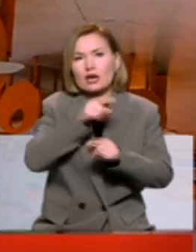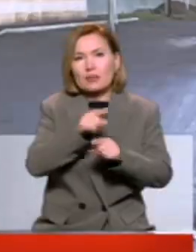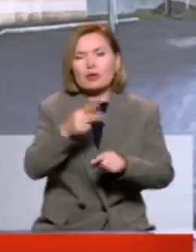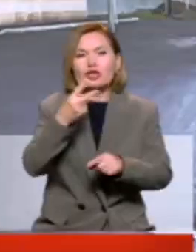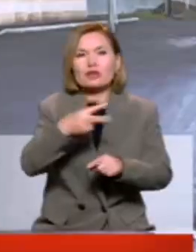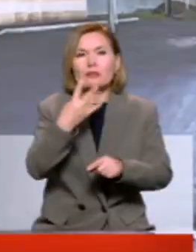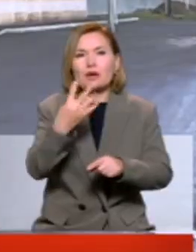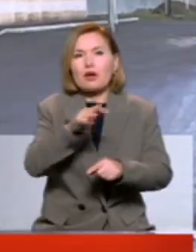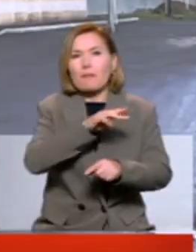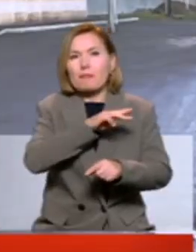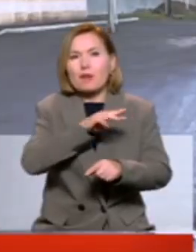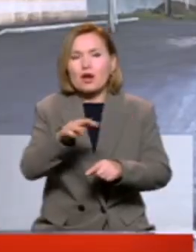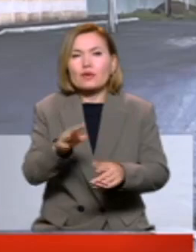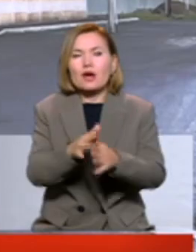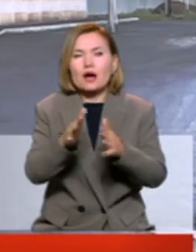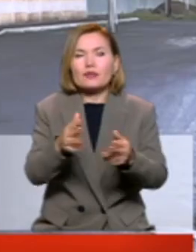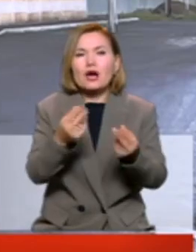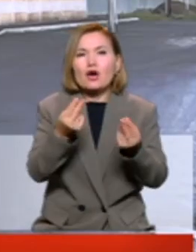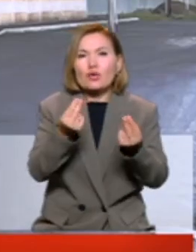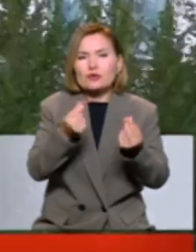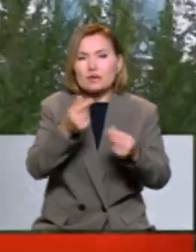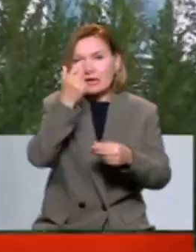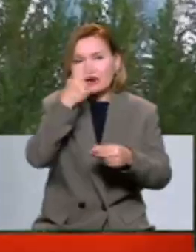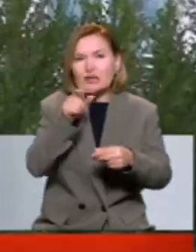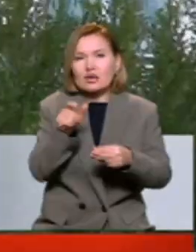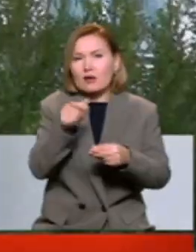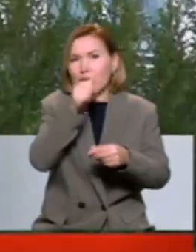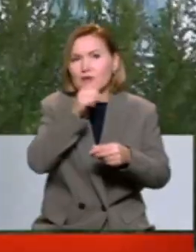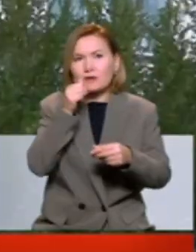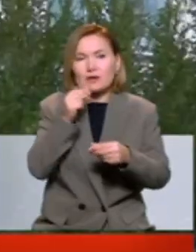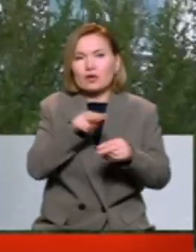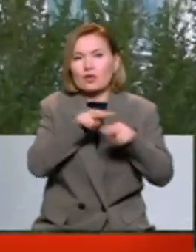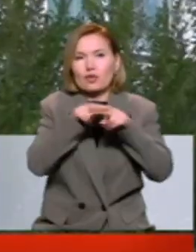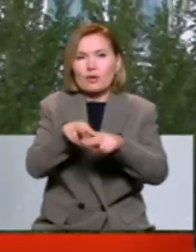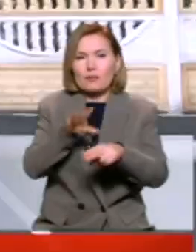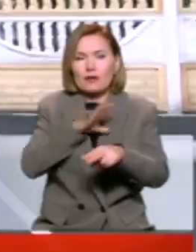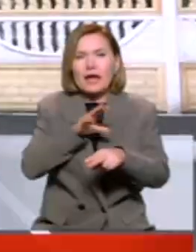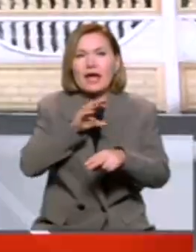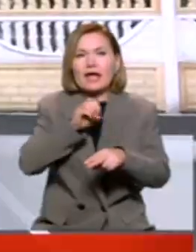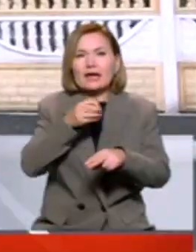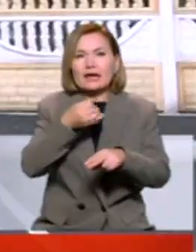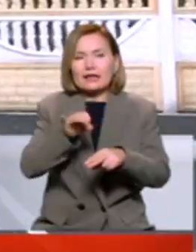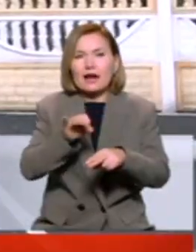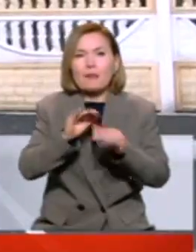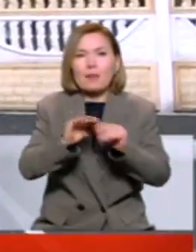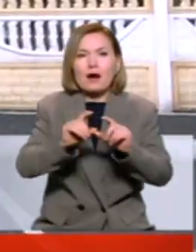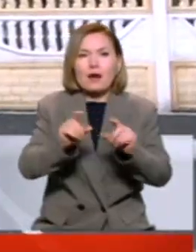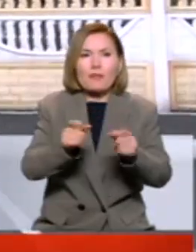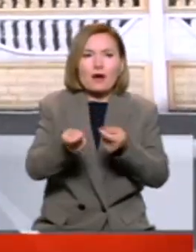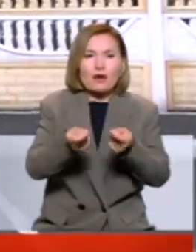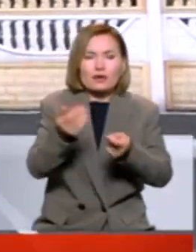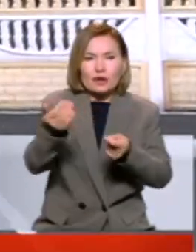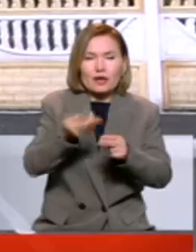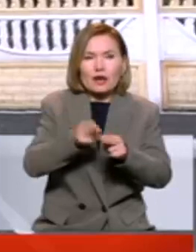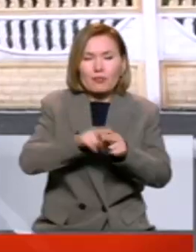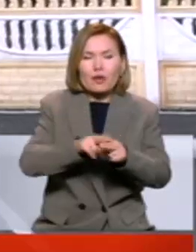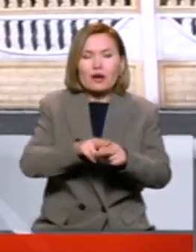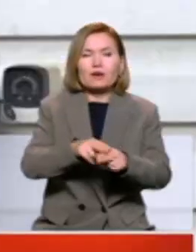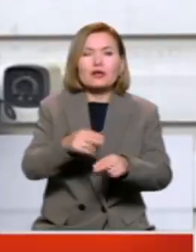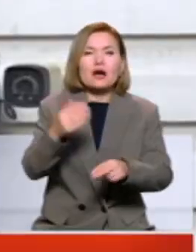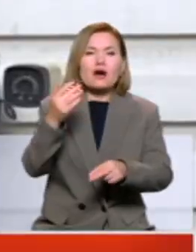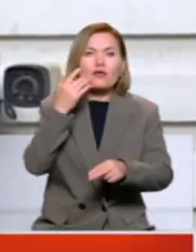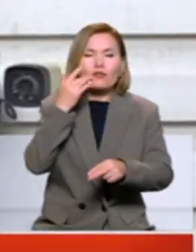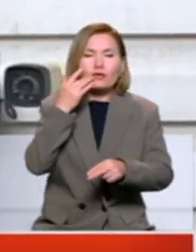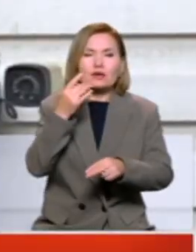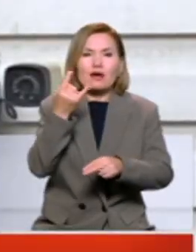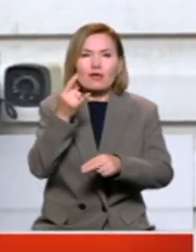ішінде 24 миллион теңгені өзінің жеке есепшотына аударып үлгеріпті. Еркетай балабақшасы қызметкерінің баласы туғаннан аутизмнің